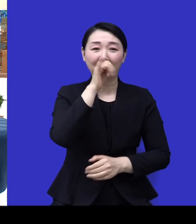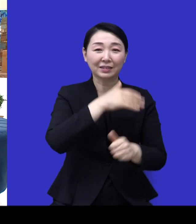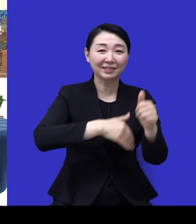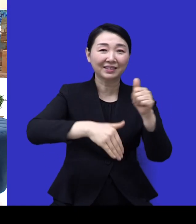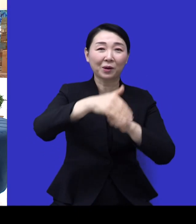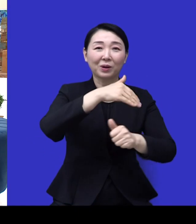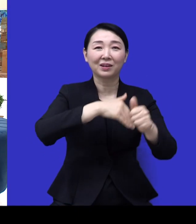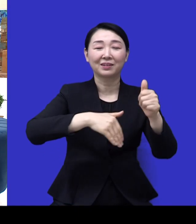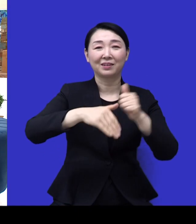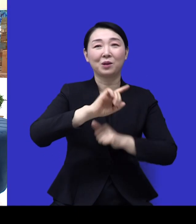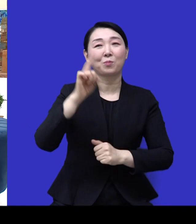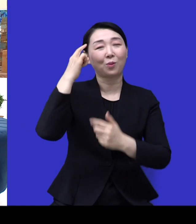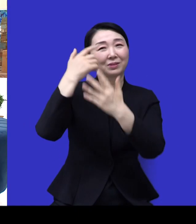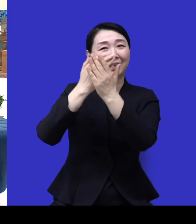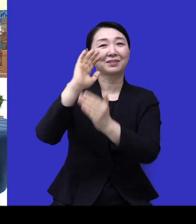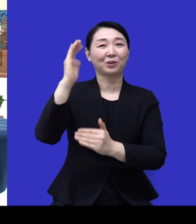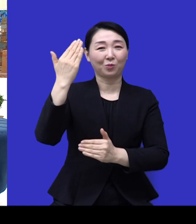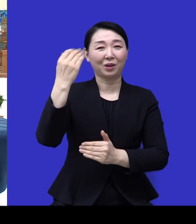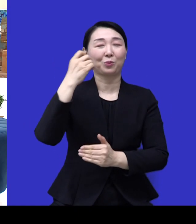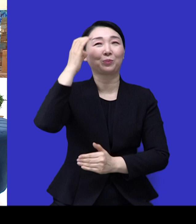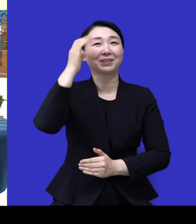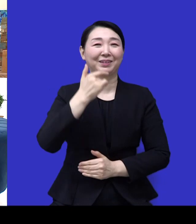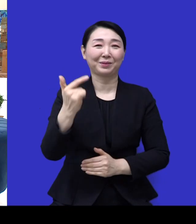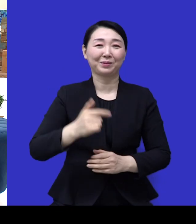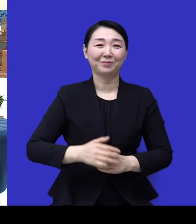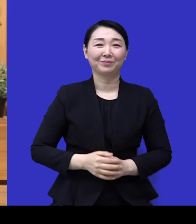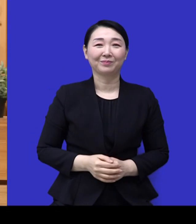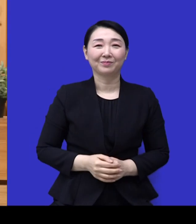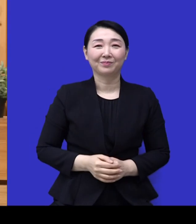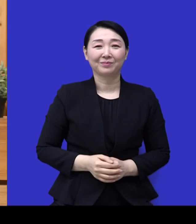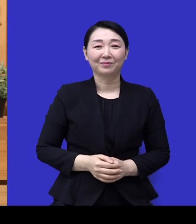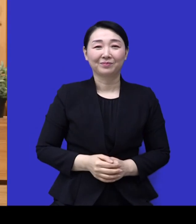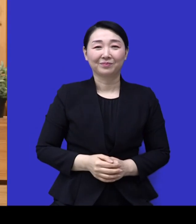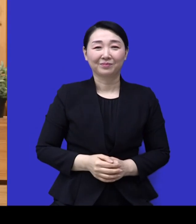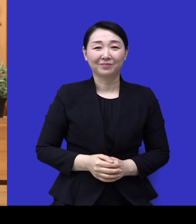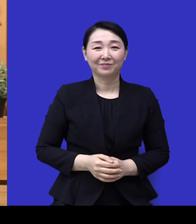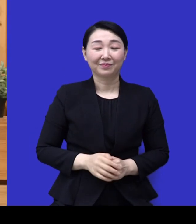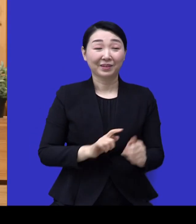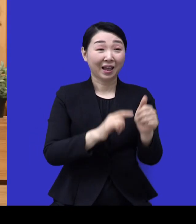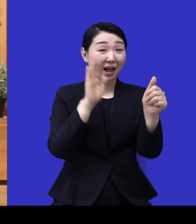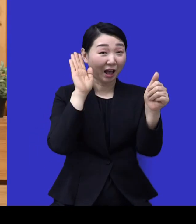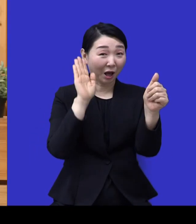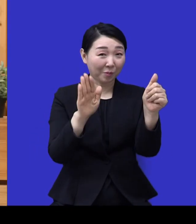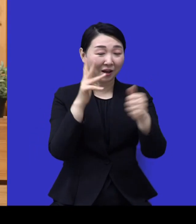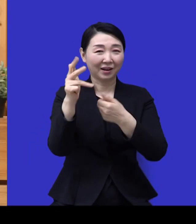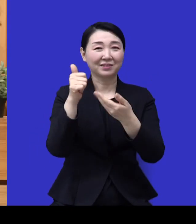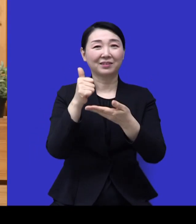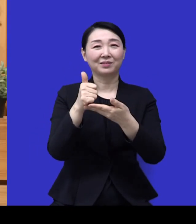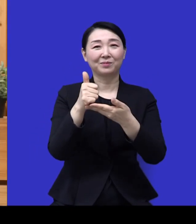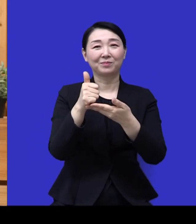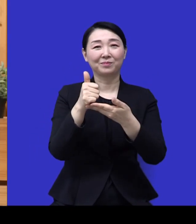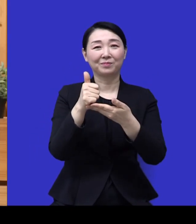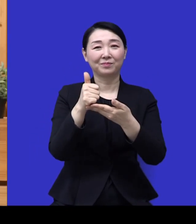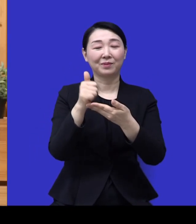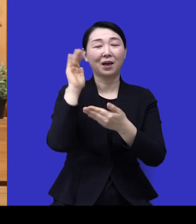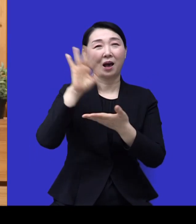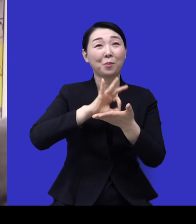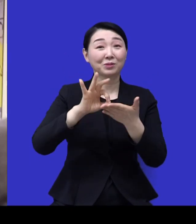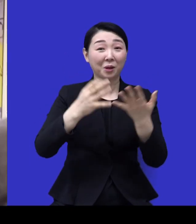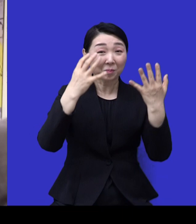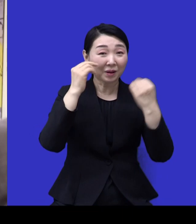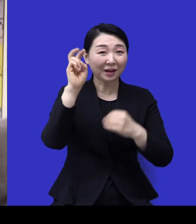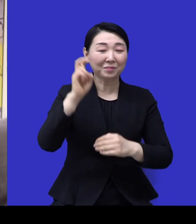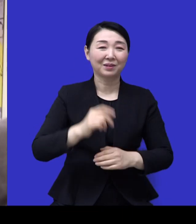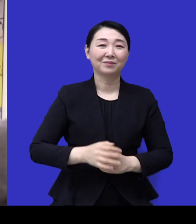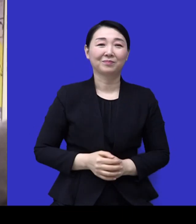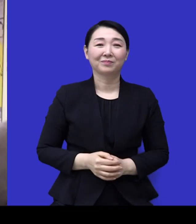상황이 지금 상상이 되고 막 기대가 되는 것 같아요. 장로님 앞으로 하나님께서 더 사용을 많이 하실 것 같다는